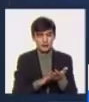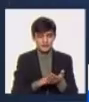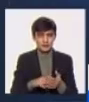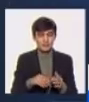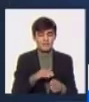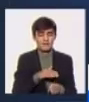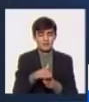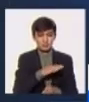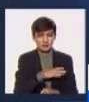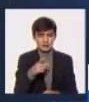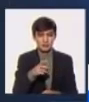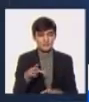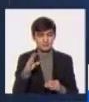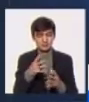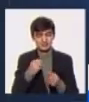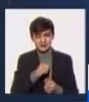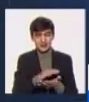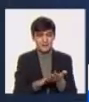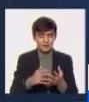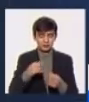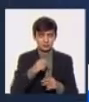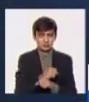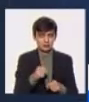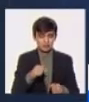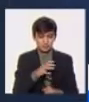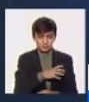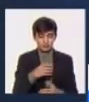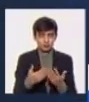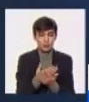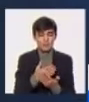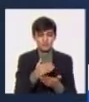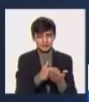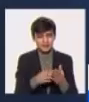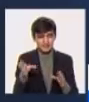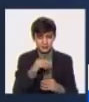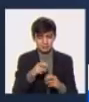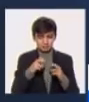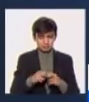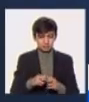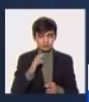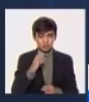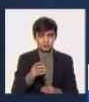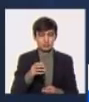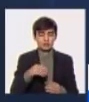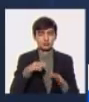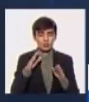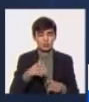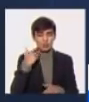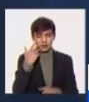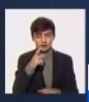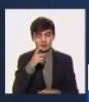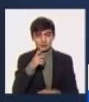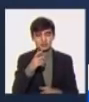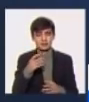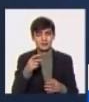выполнили. Вообще не должны были принимать заявки. Было издано новое распоряжение. Но мы будем все эти заявки выполнять только после того, как